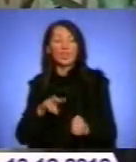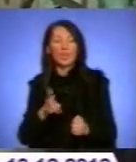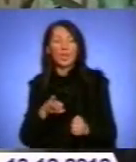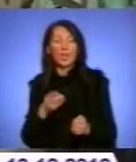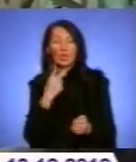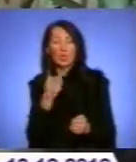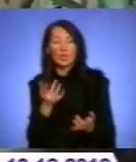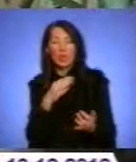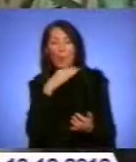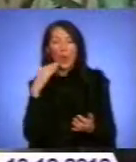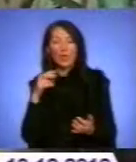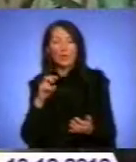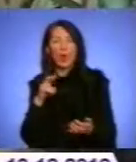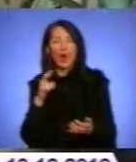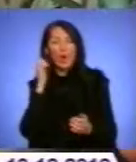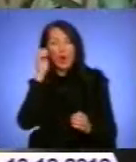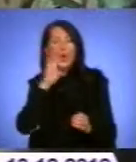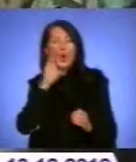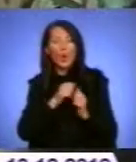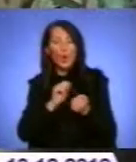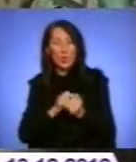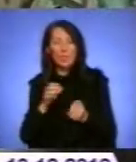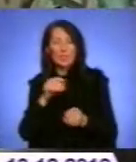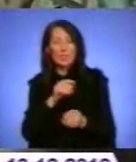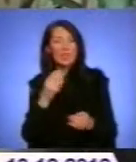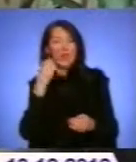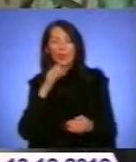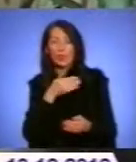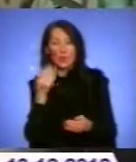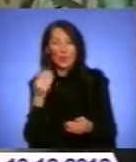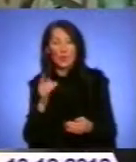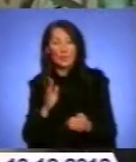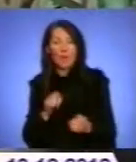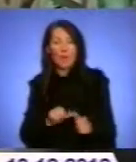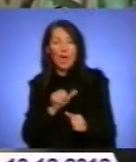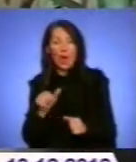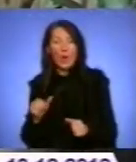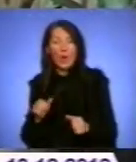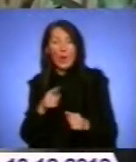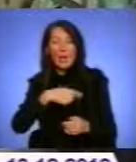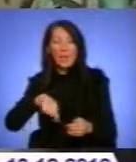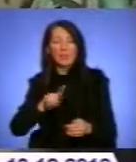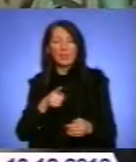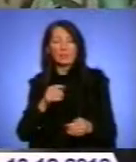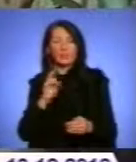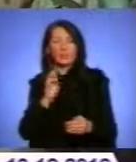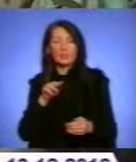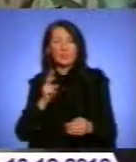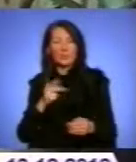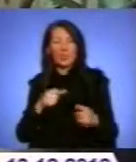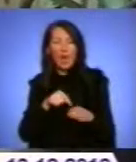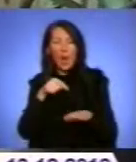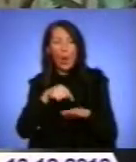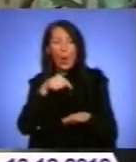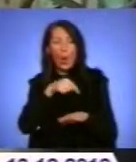леду, що сіль вже не дає того ефекту. Тільки на окремих ділянках. Шлак чому? Він ігольчистий, він впивається в лід, і